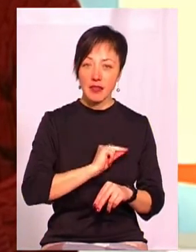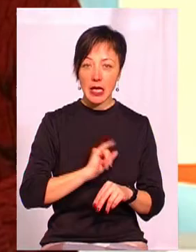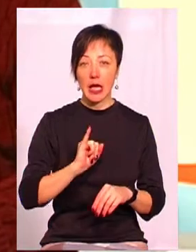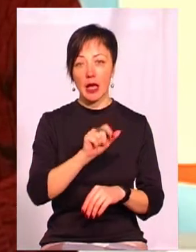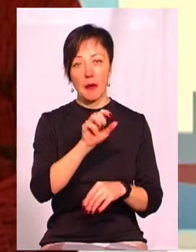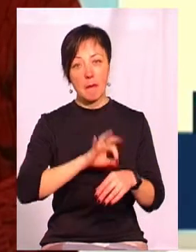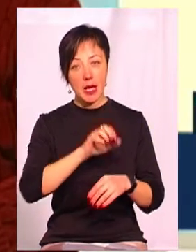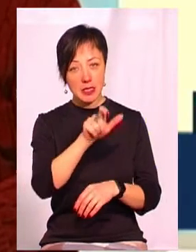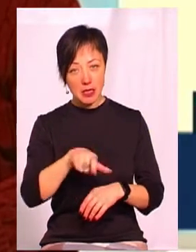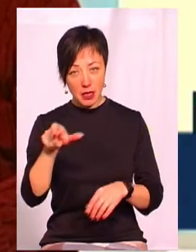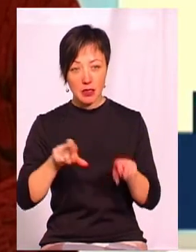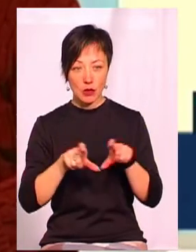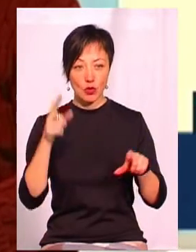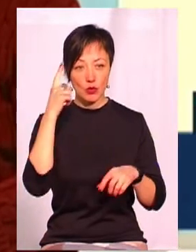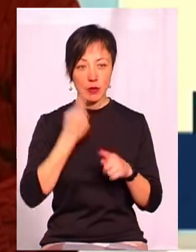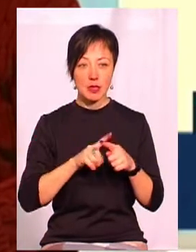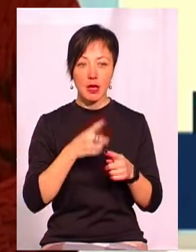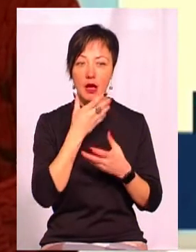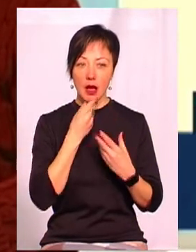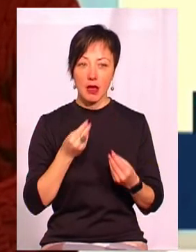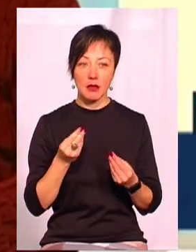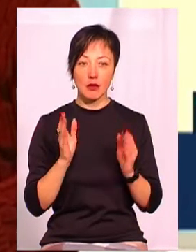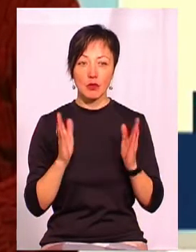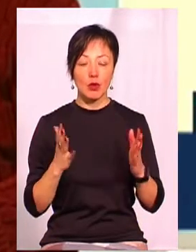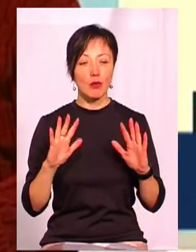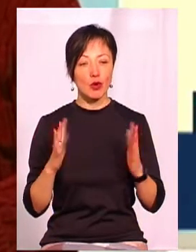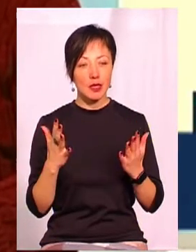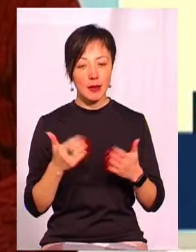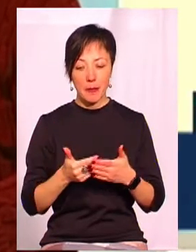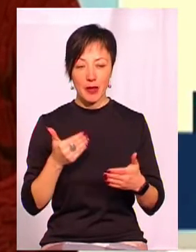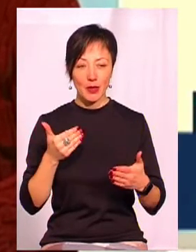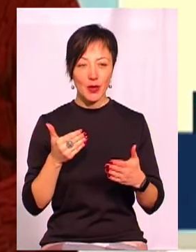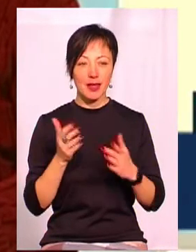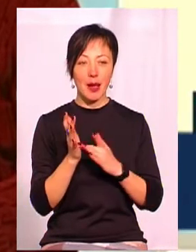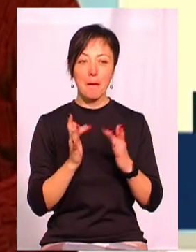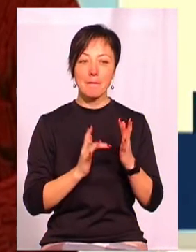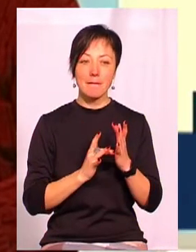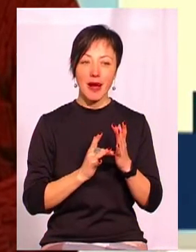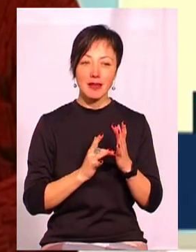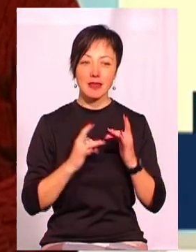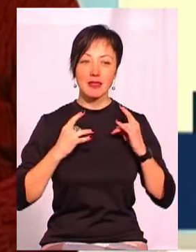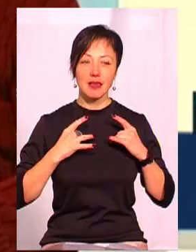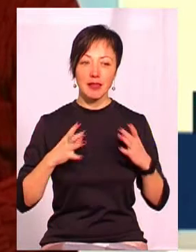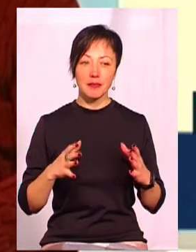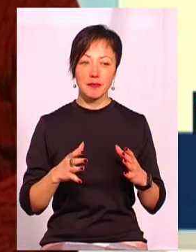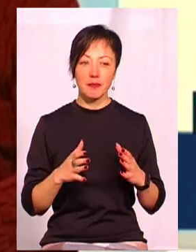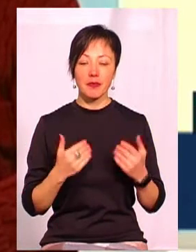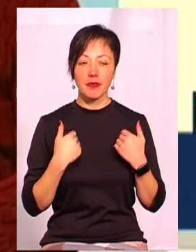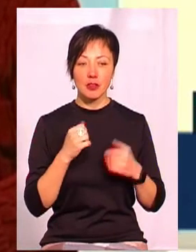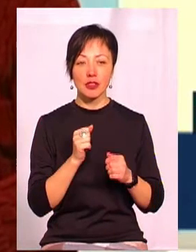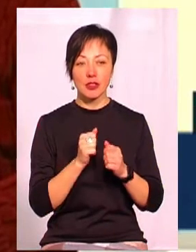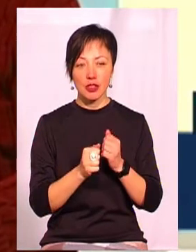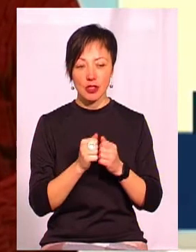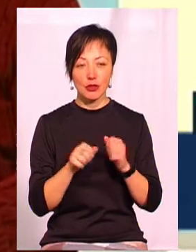зокрема. Тому я думаю, це гарна буде подія напередодні Пасхи. І ми